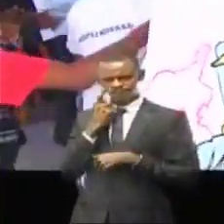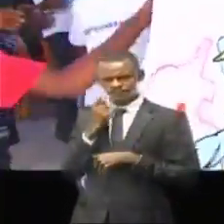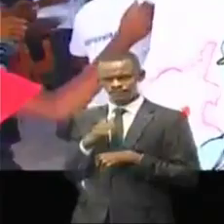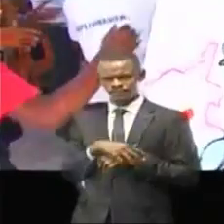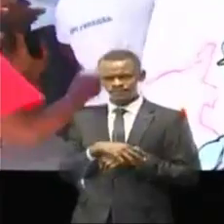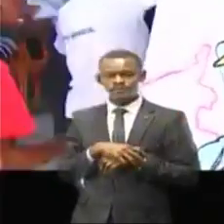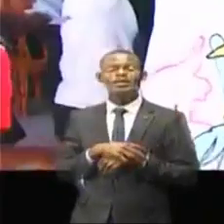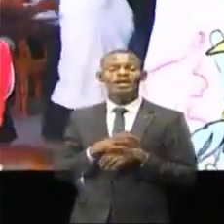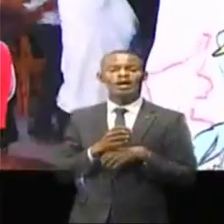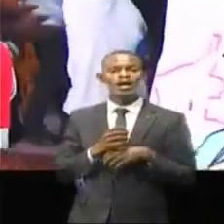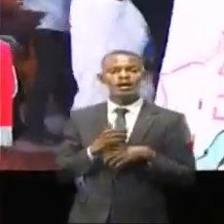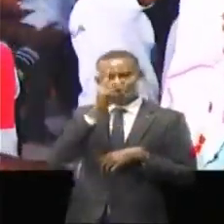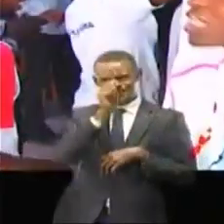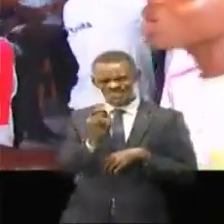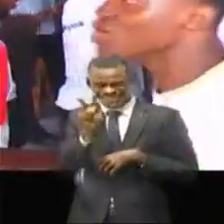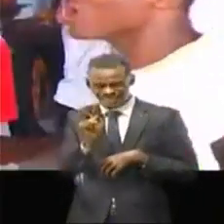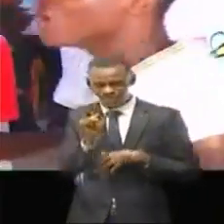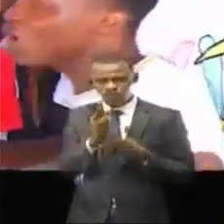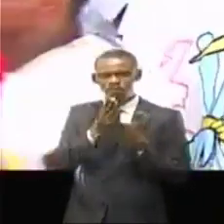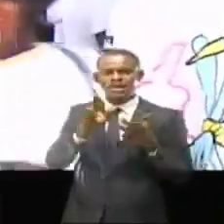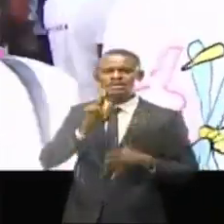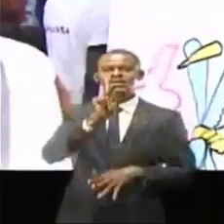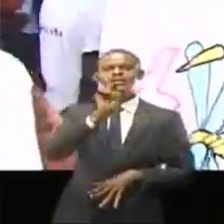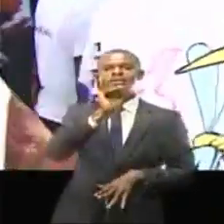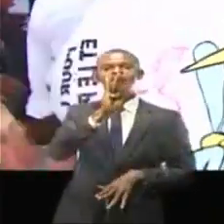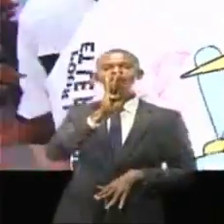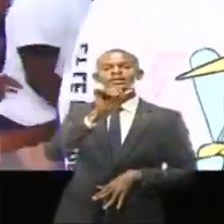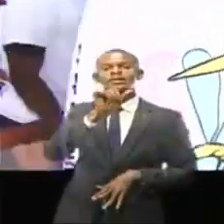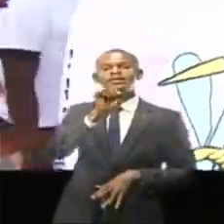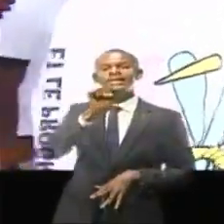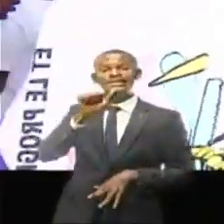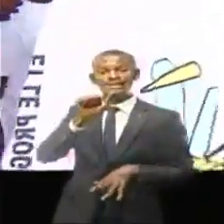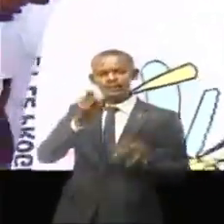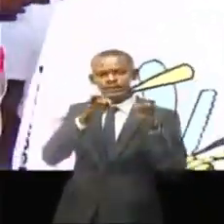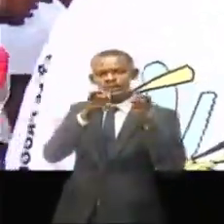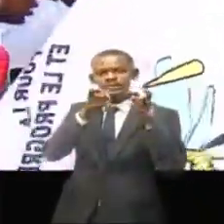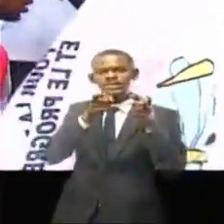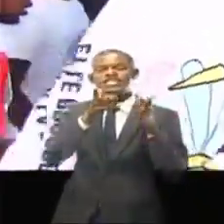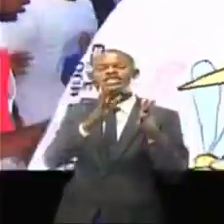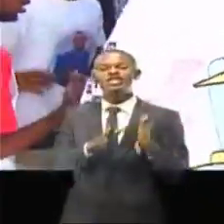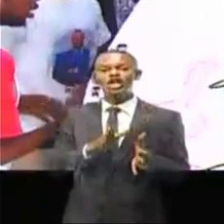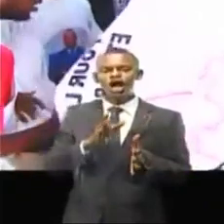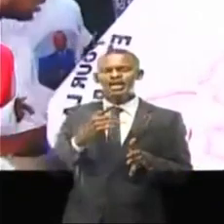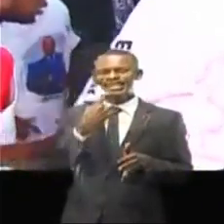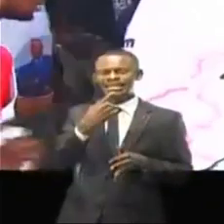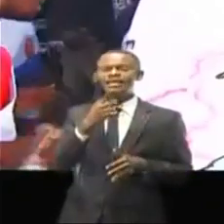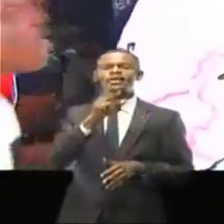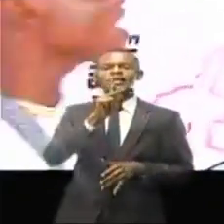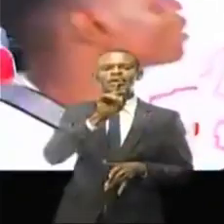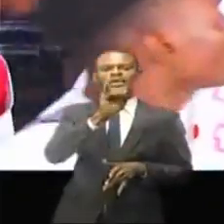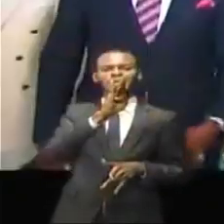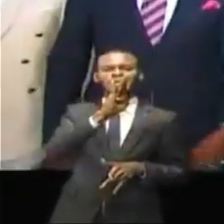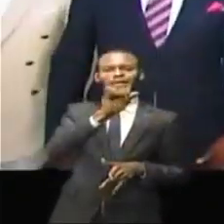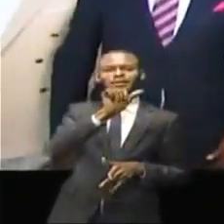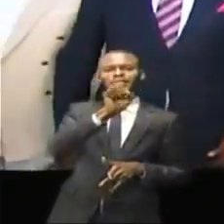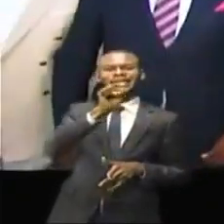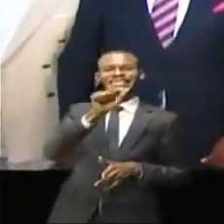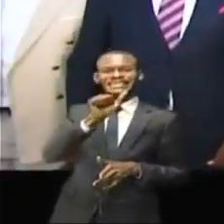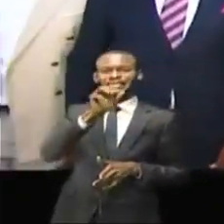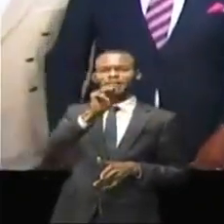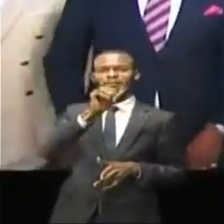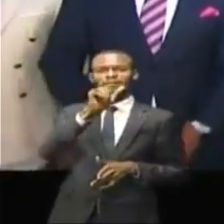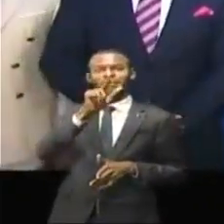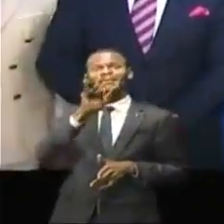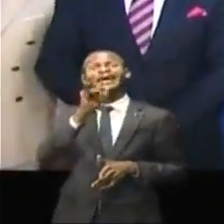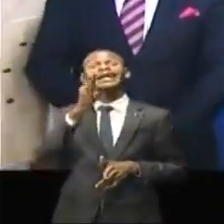L'UDPS Kibasa, parti cher à Augustin Kibasa Maliba, s'est mis en ordre de bataille pour les élections de décembre prochain. La